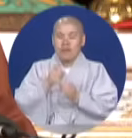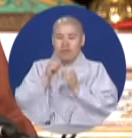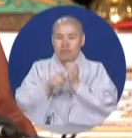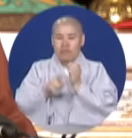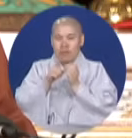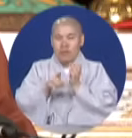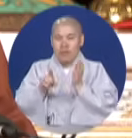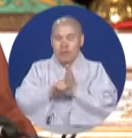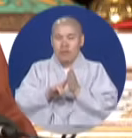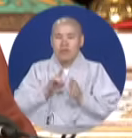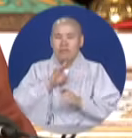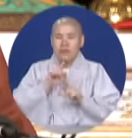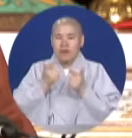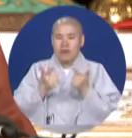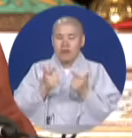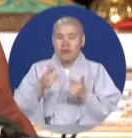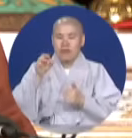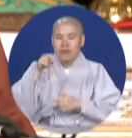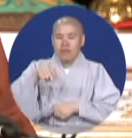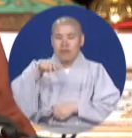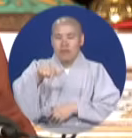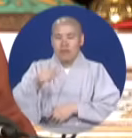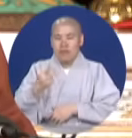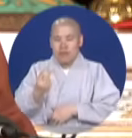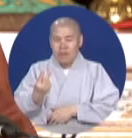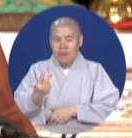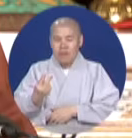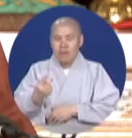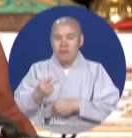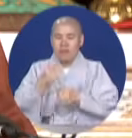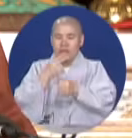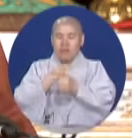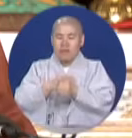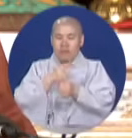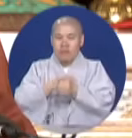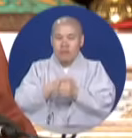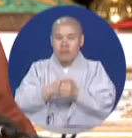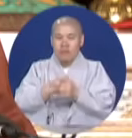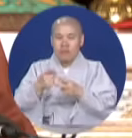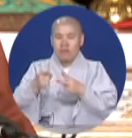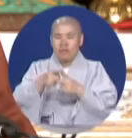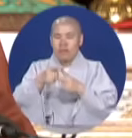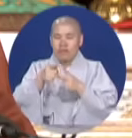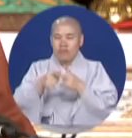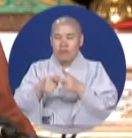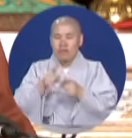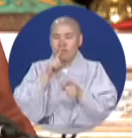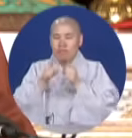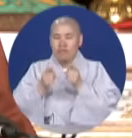불교뿐 아니라 유가에서도 이제 스승을 두 가지로 말씀을 하셨는데,